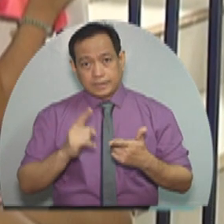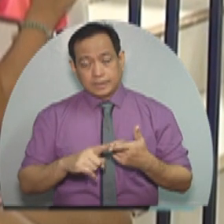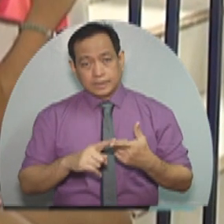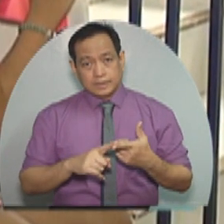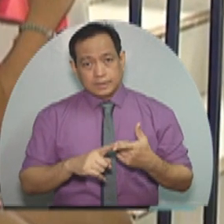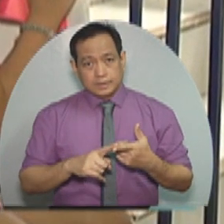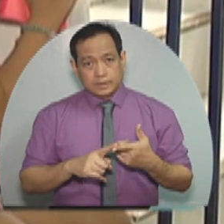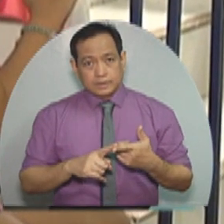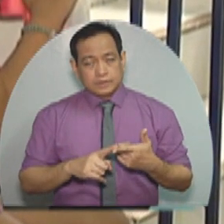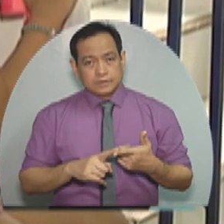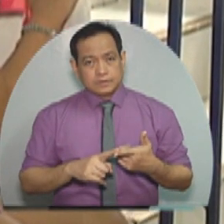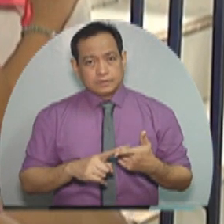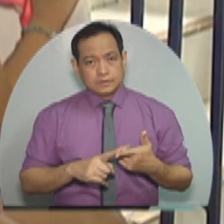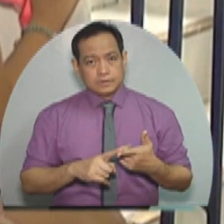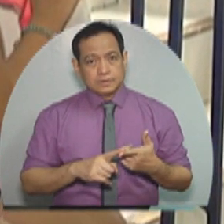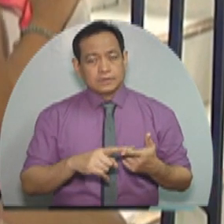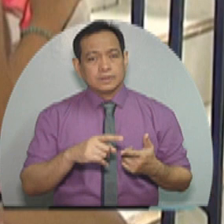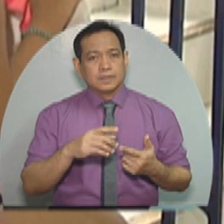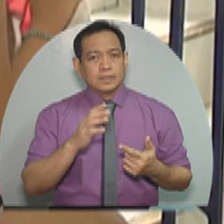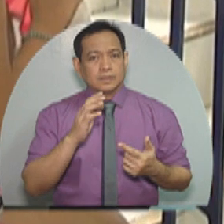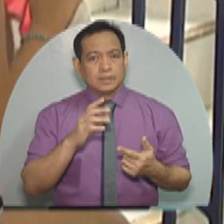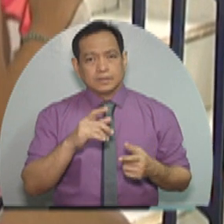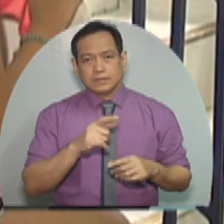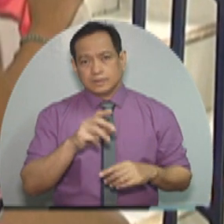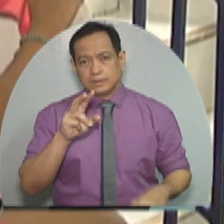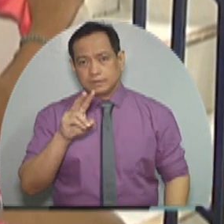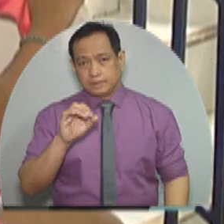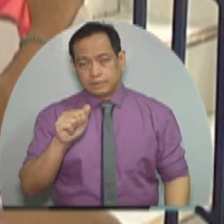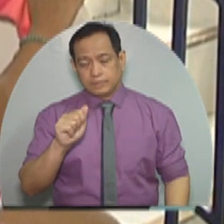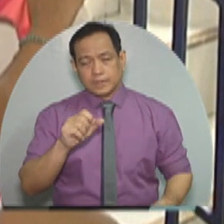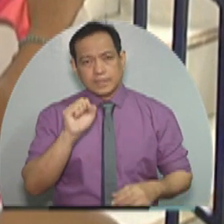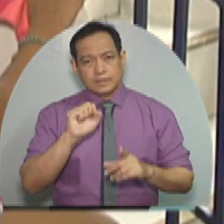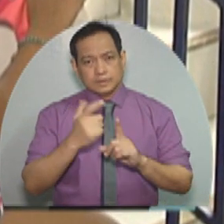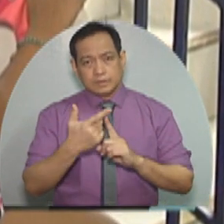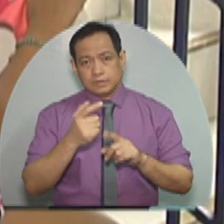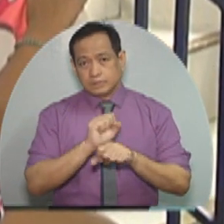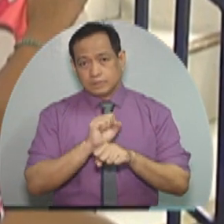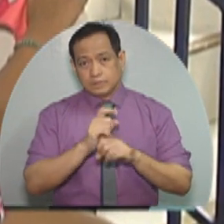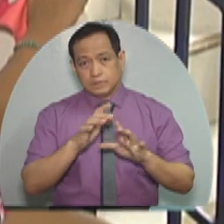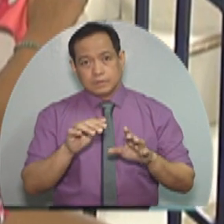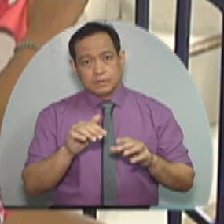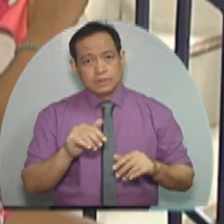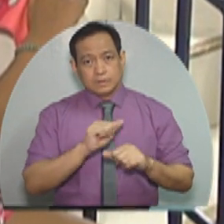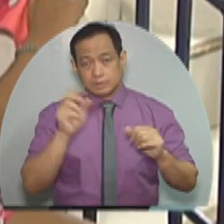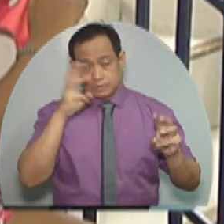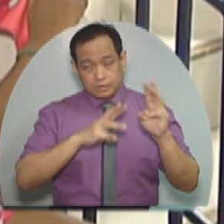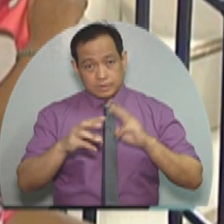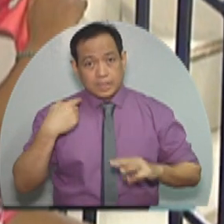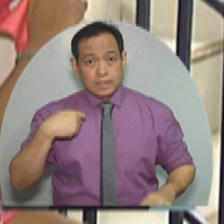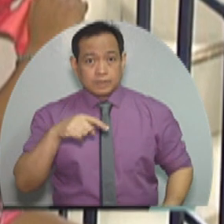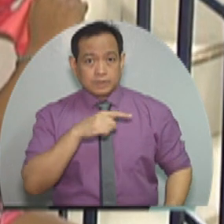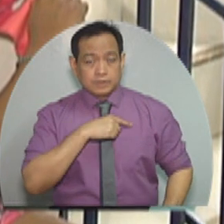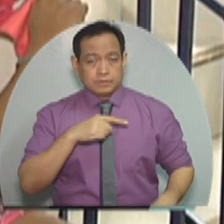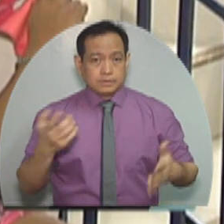sa akin si Ma'am Bibian sa social worker, huwag kang mag-aalat, nandito kami